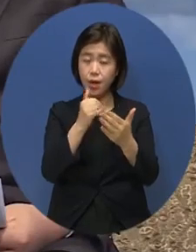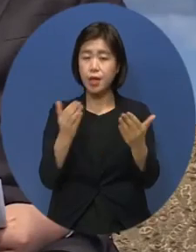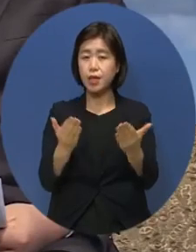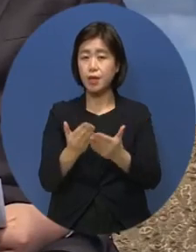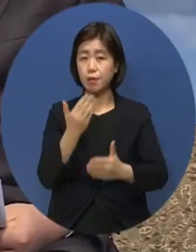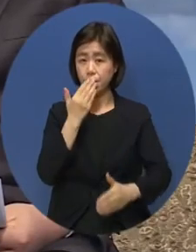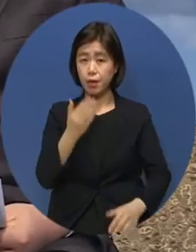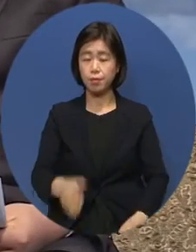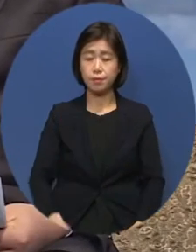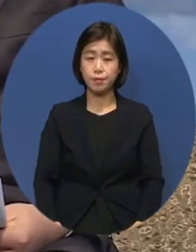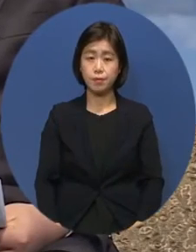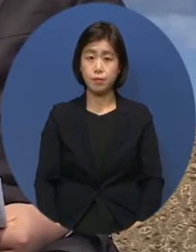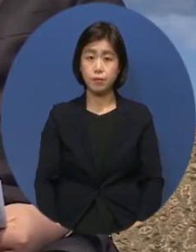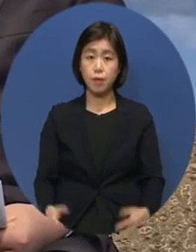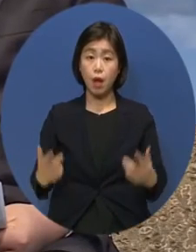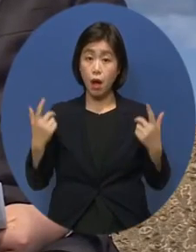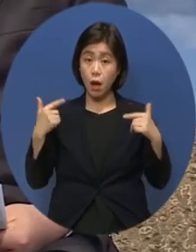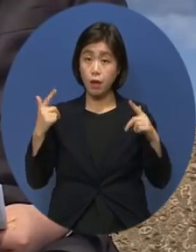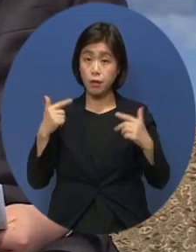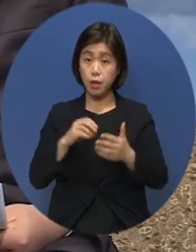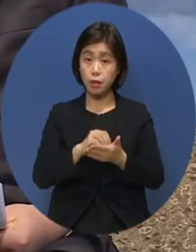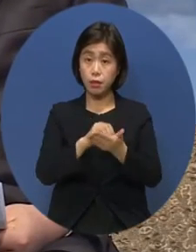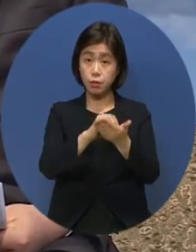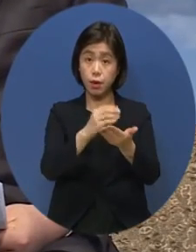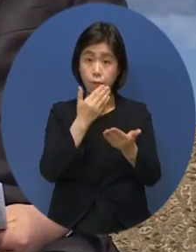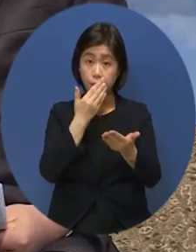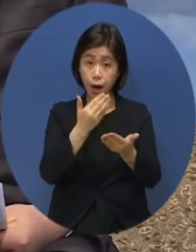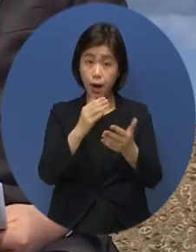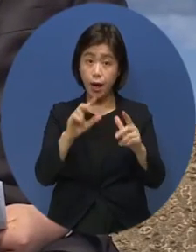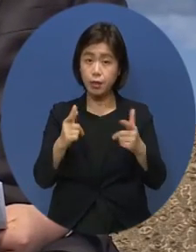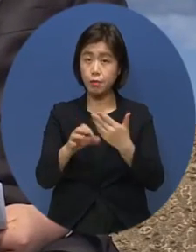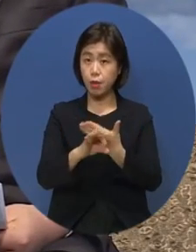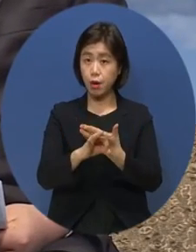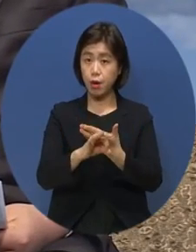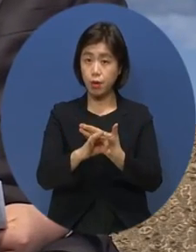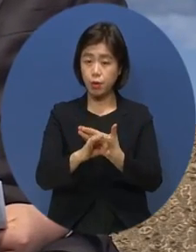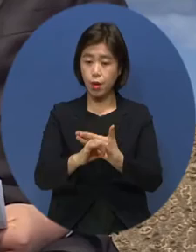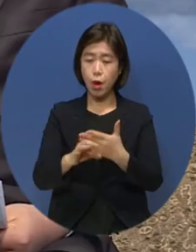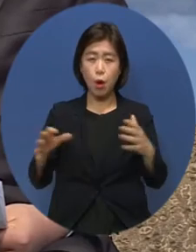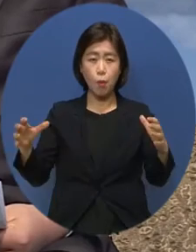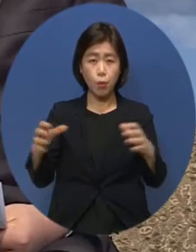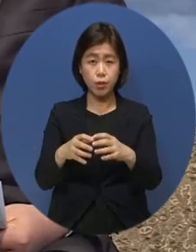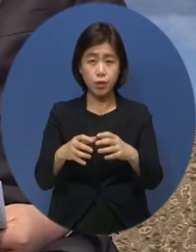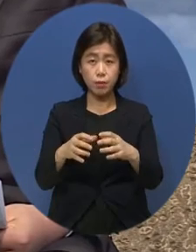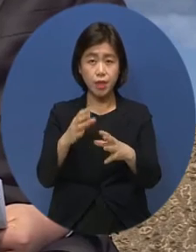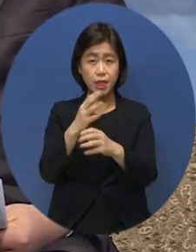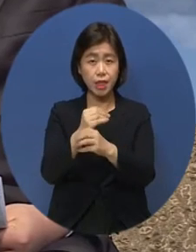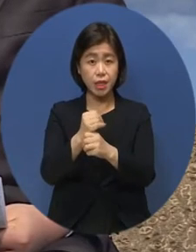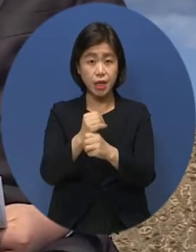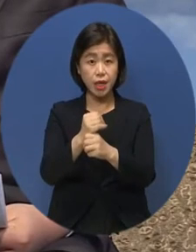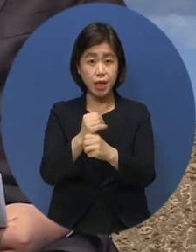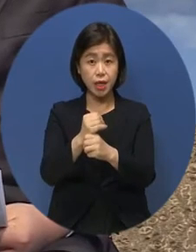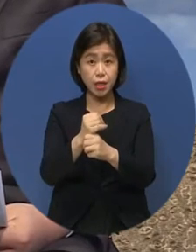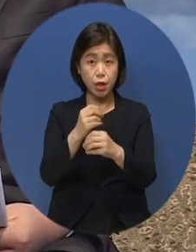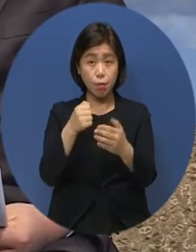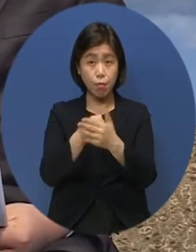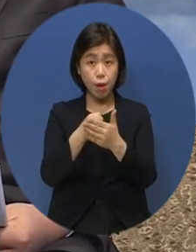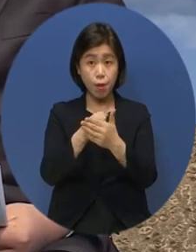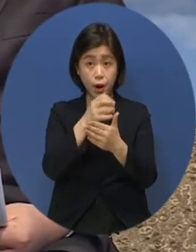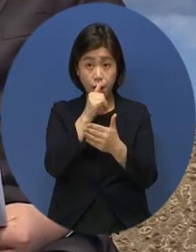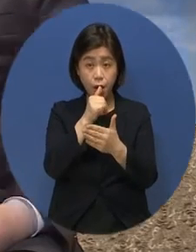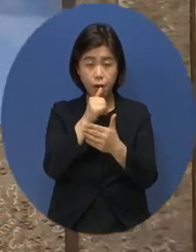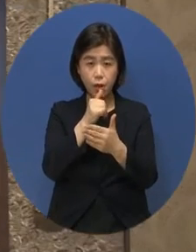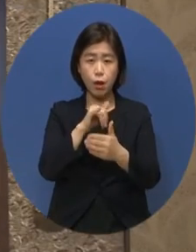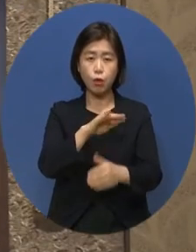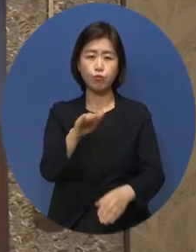상시 지원이 가능한 건가요 아니면 은 그 모집 기간이 따로 있나요 4 뭐 특정한 기간에 모집하는 경우도 있고 저희 홈페이지에